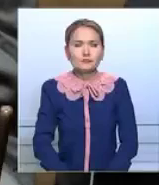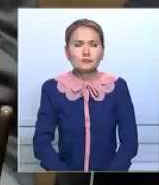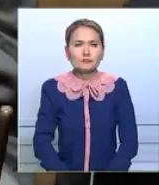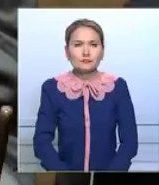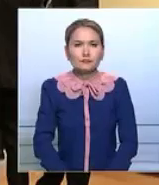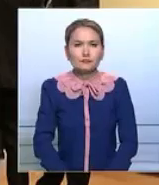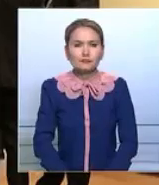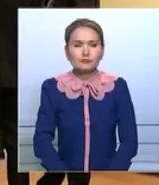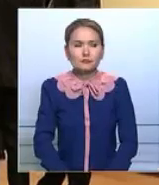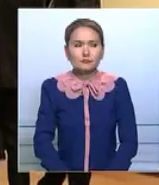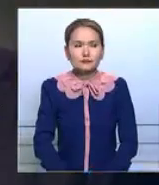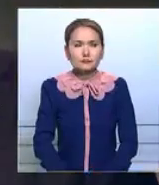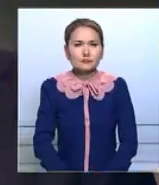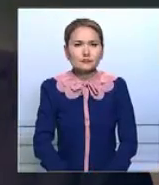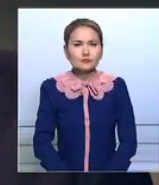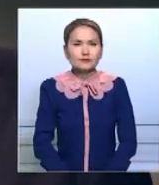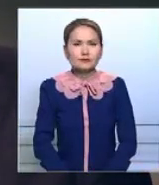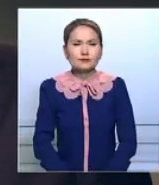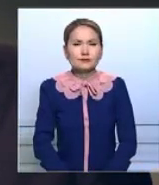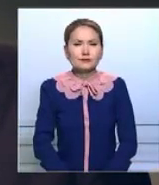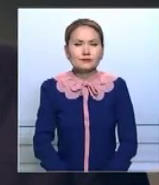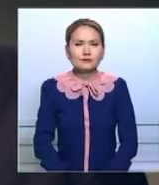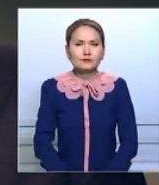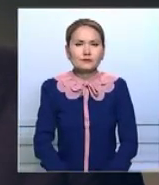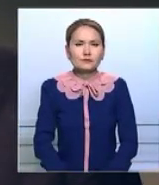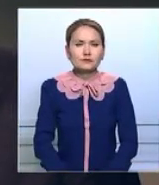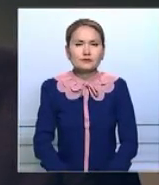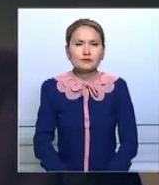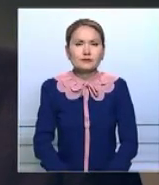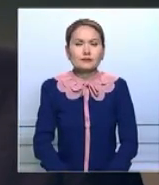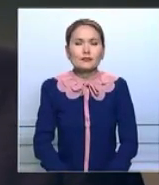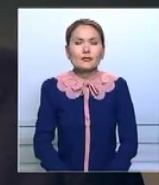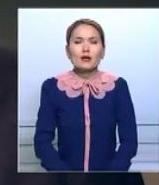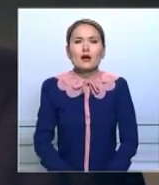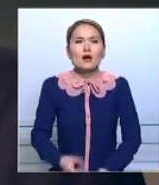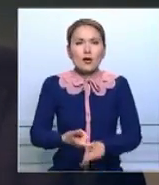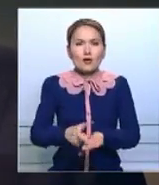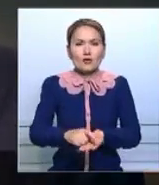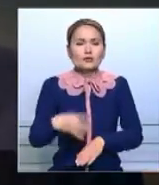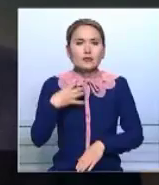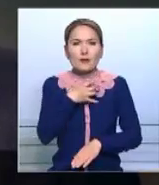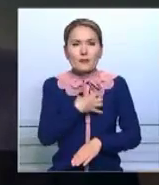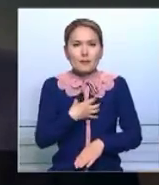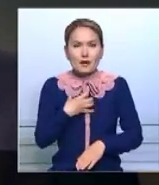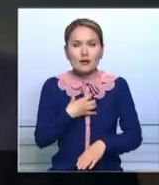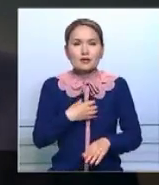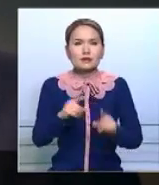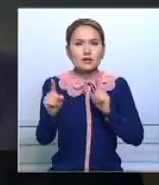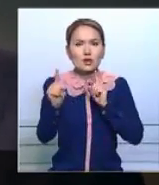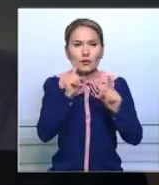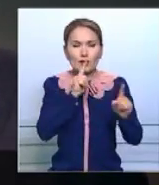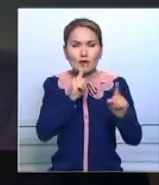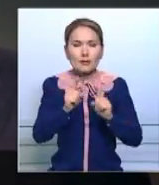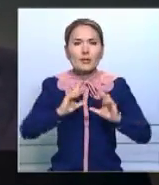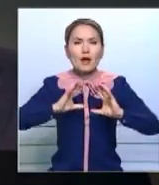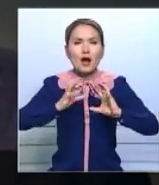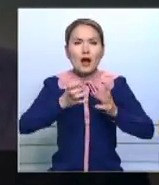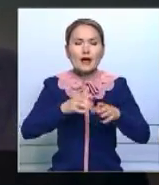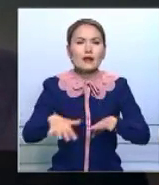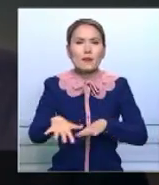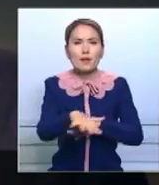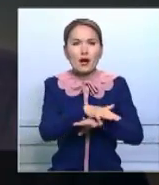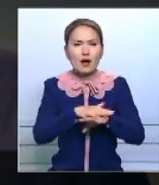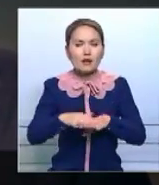This is a very important event because all our countries. Бүгінгі шараның маңызы өте зор. Себебі тап қазіргі таңда күлі әлем халқы сан